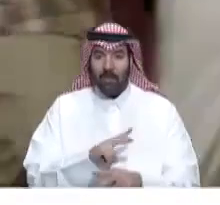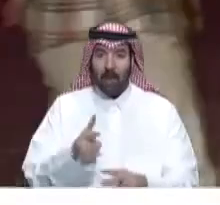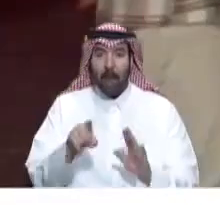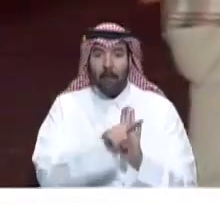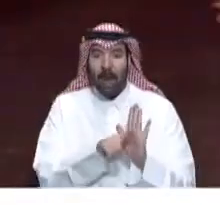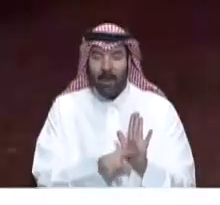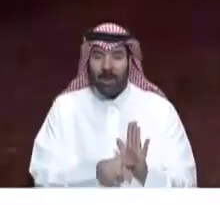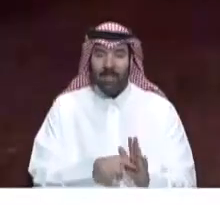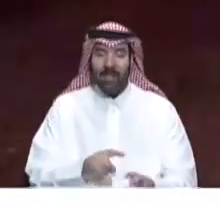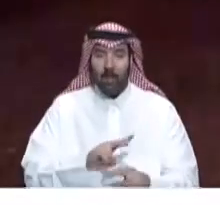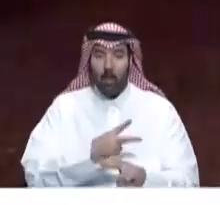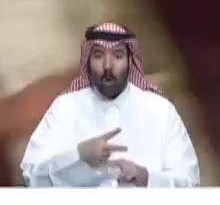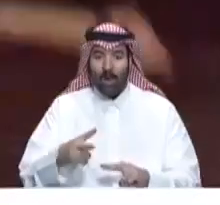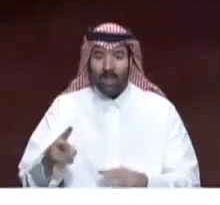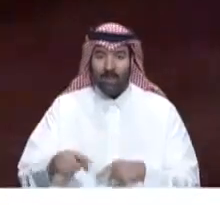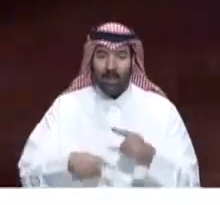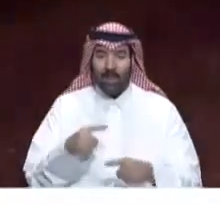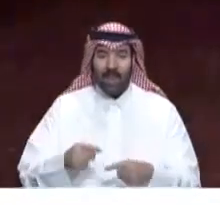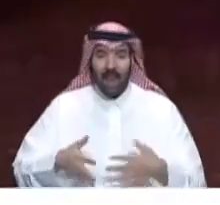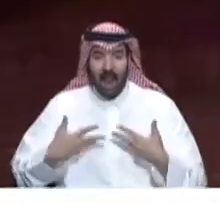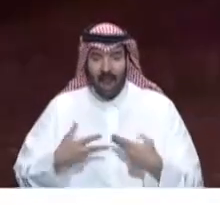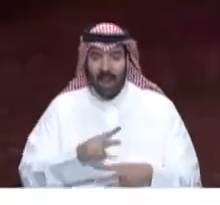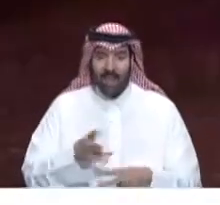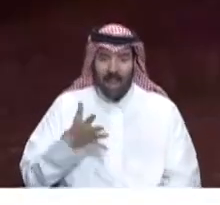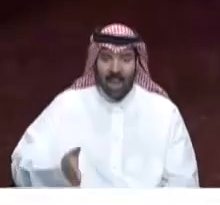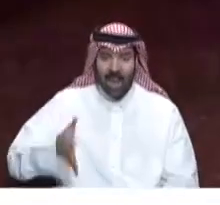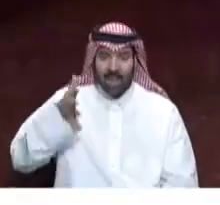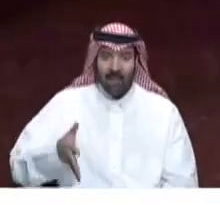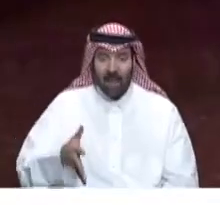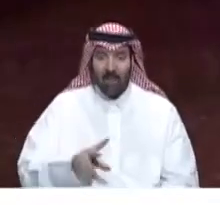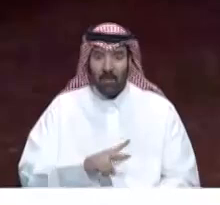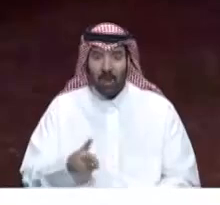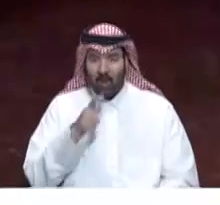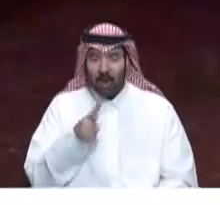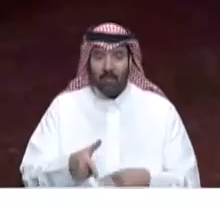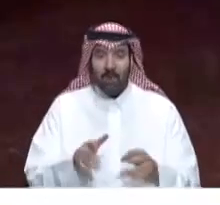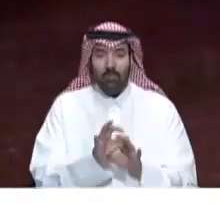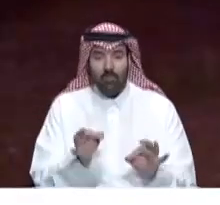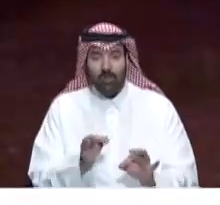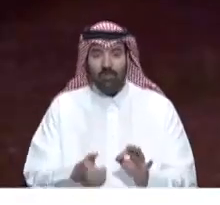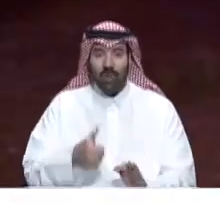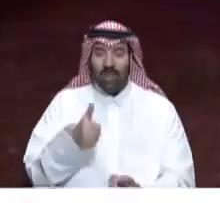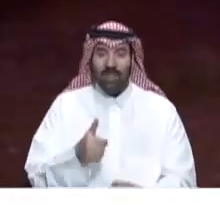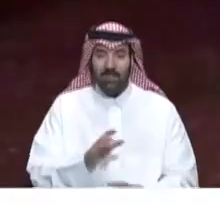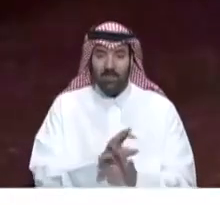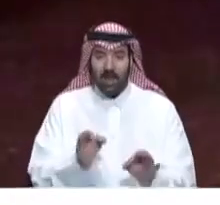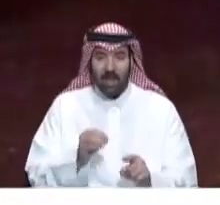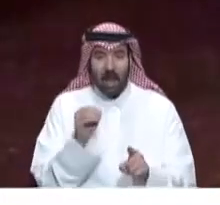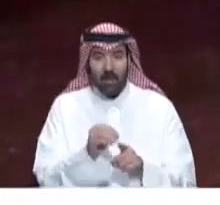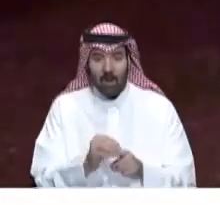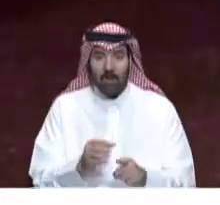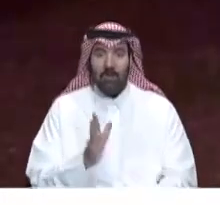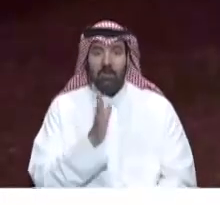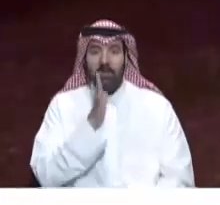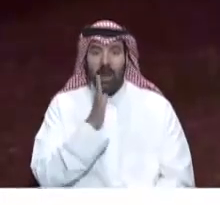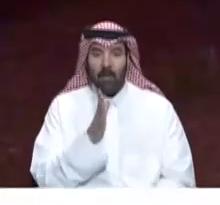من الفعاليات المتنوعة والتشويقية والترفيهية، والتي يعني حقيقة تحظى بحضور